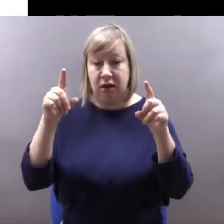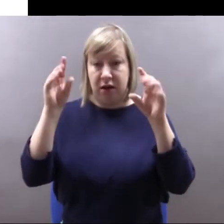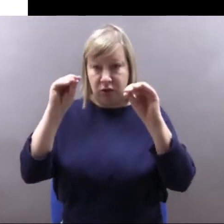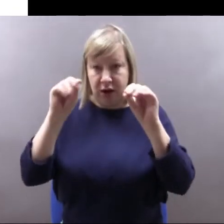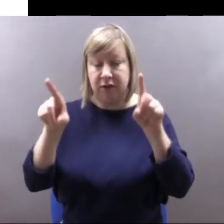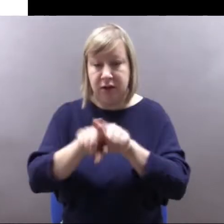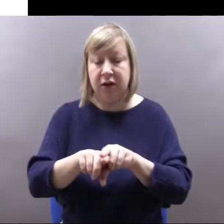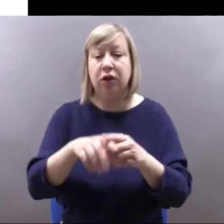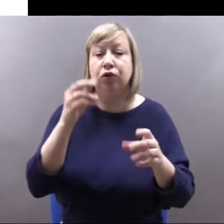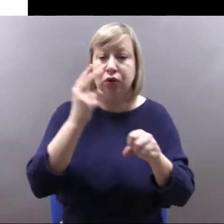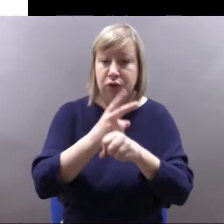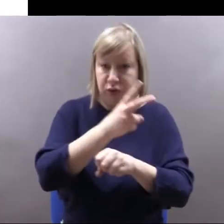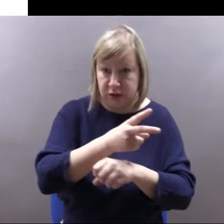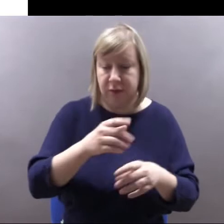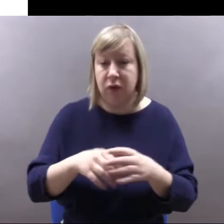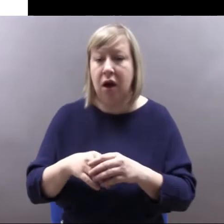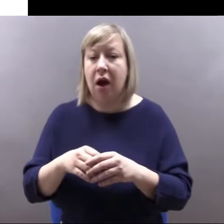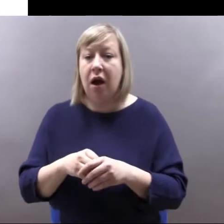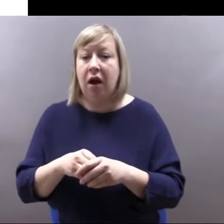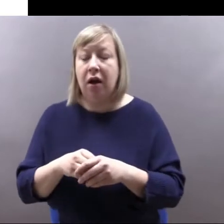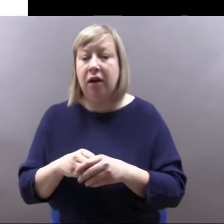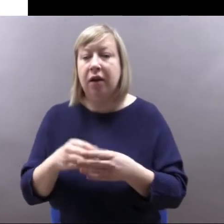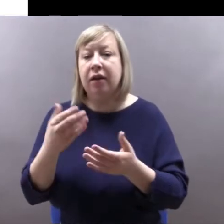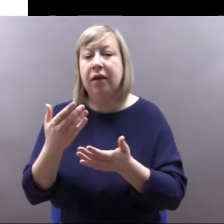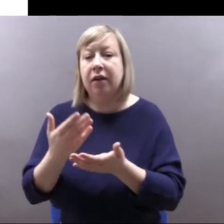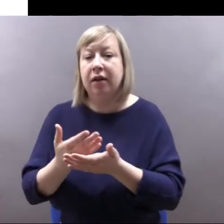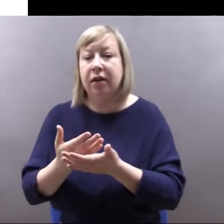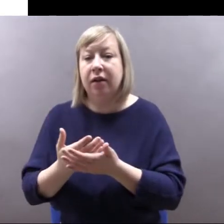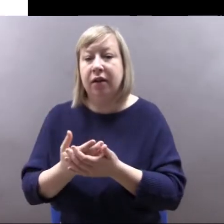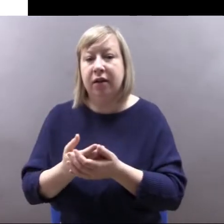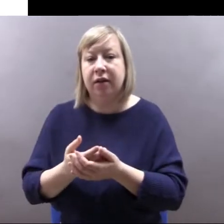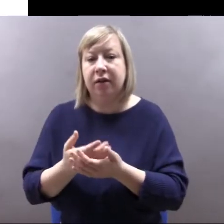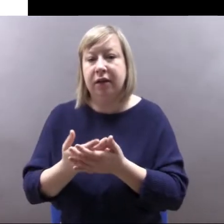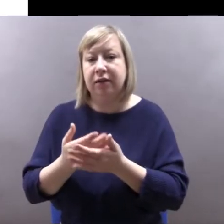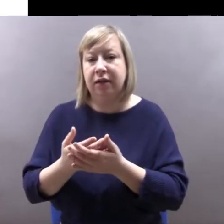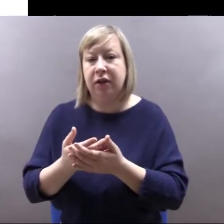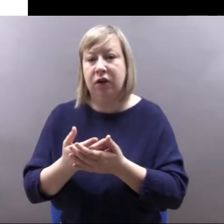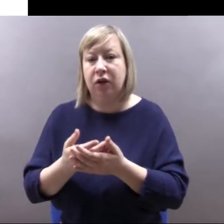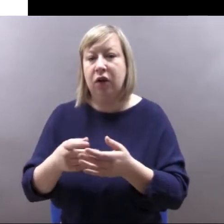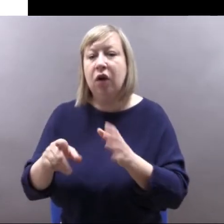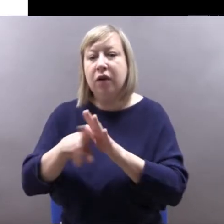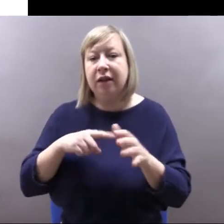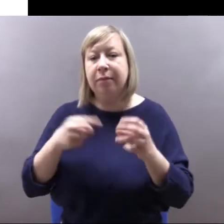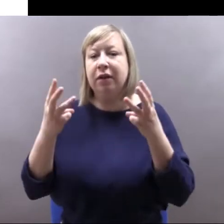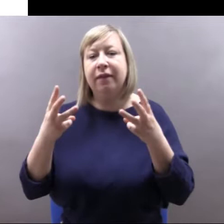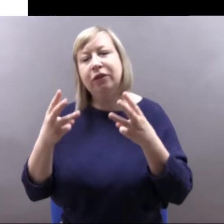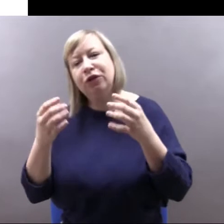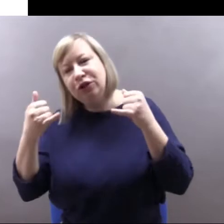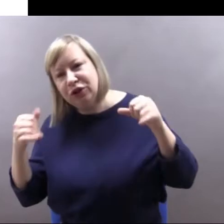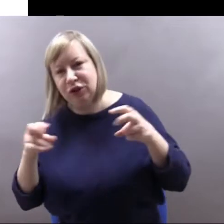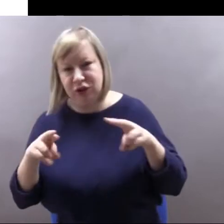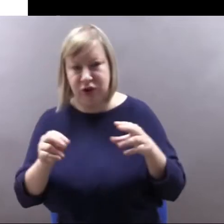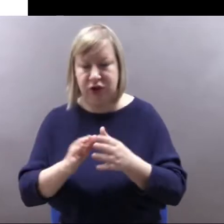Pamiętajmy, że nasze piwnice, z racji tego, że różnice poziomów występują na piętrach, to również te